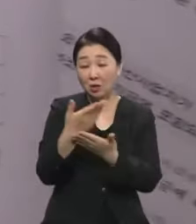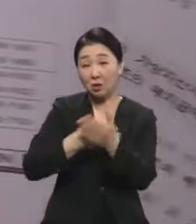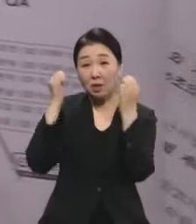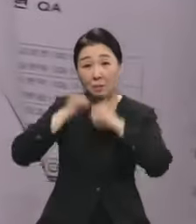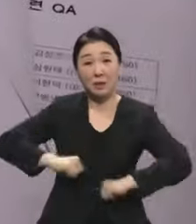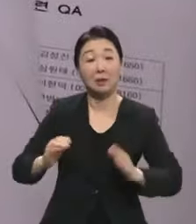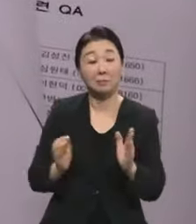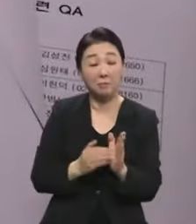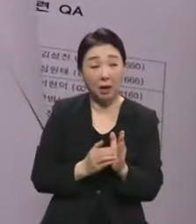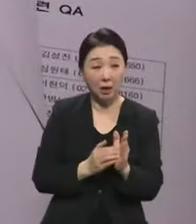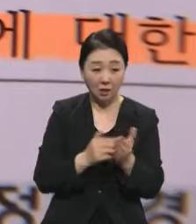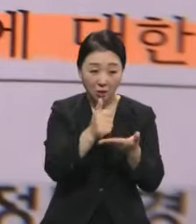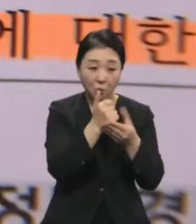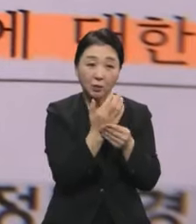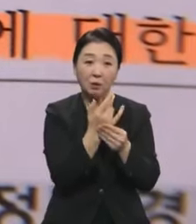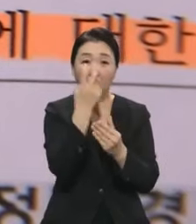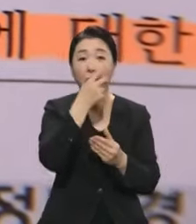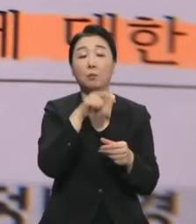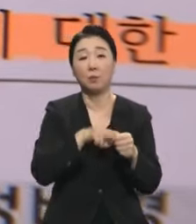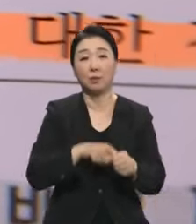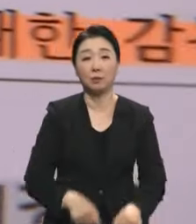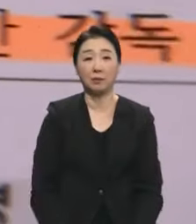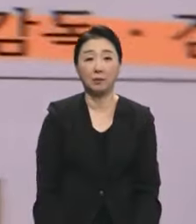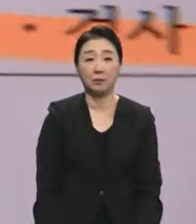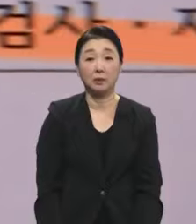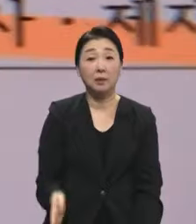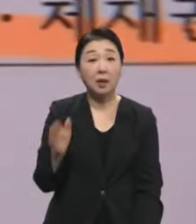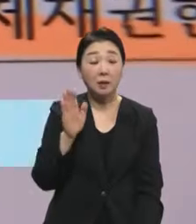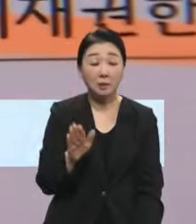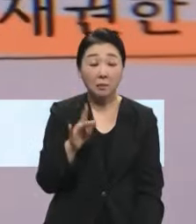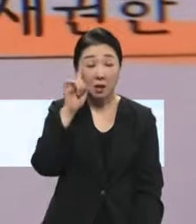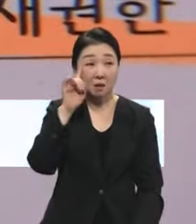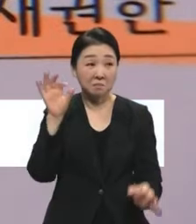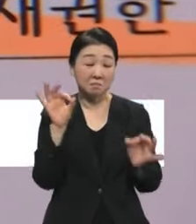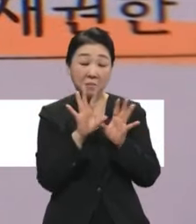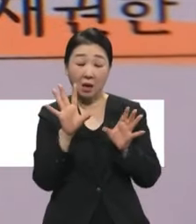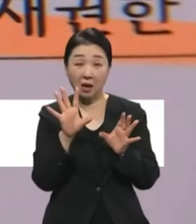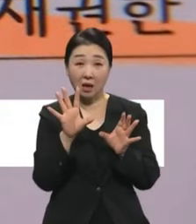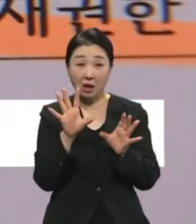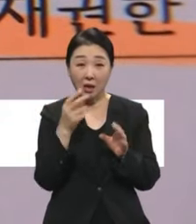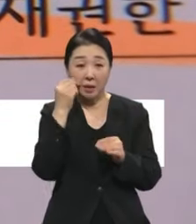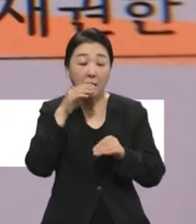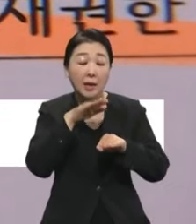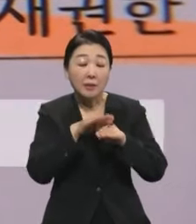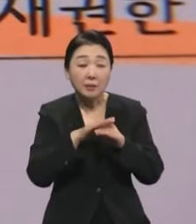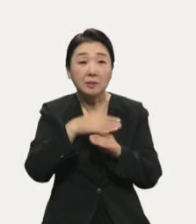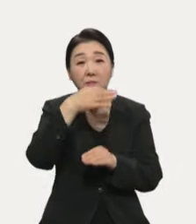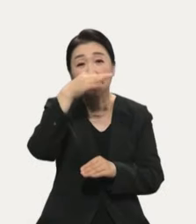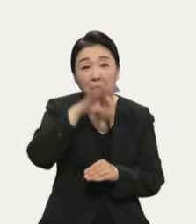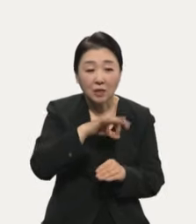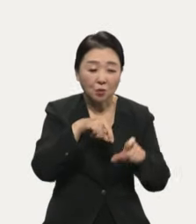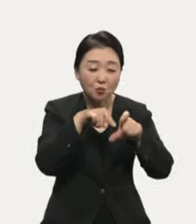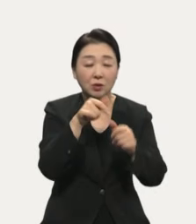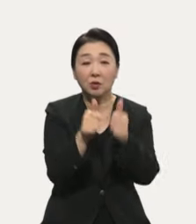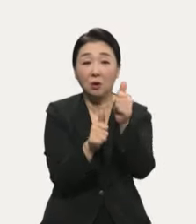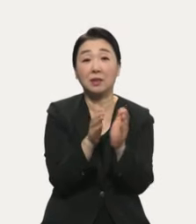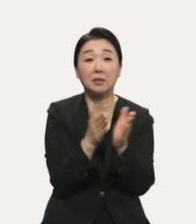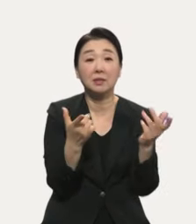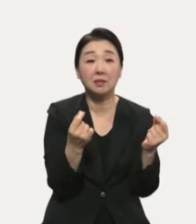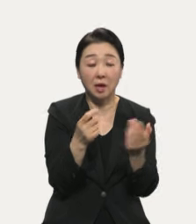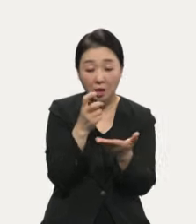고객 현금은 보호하겠다는 취지입니다. 그런데 뜻밖의 예치금 이자율 전쟁이 시작됐습니다. 법 시행